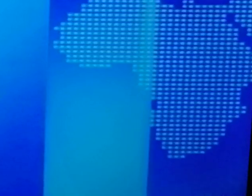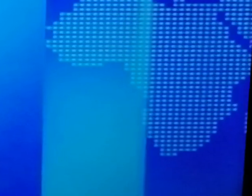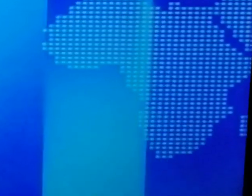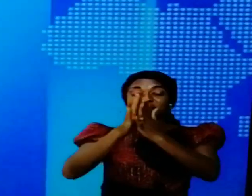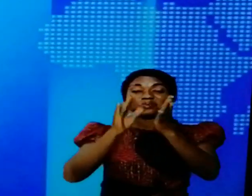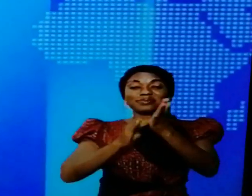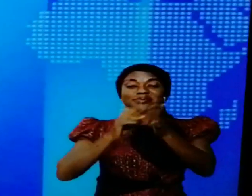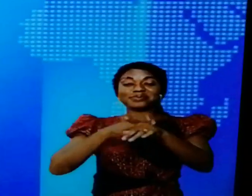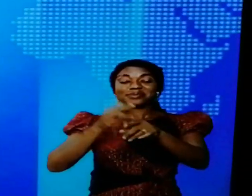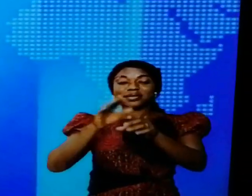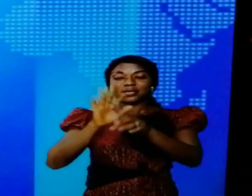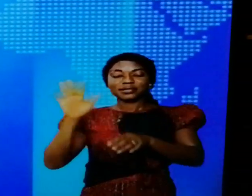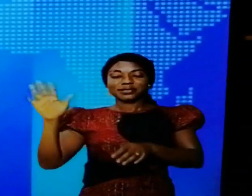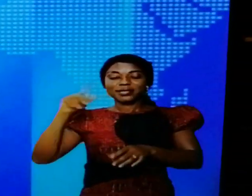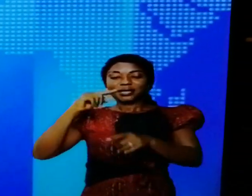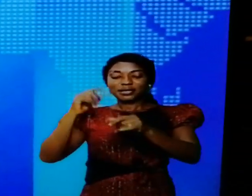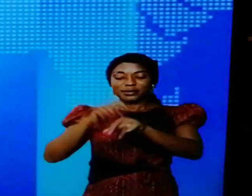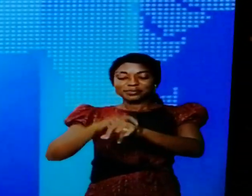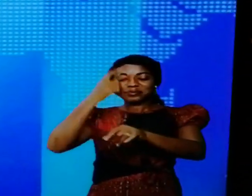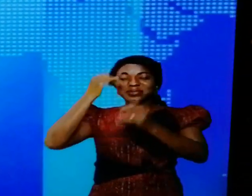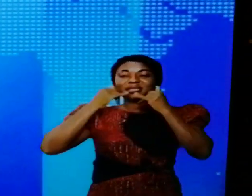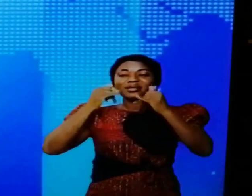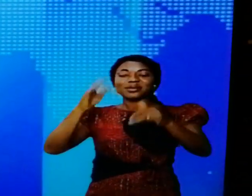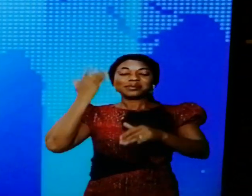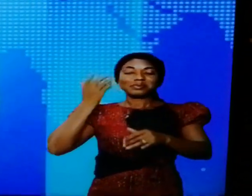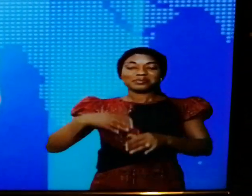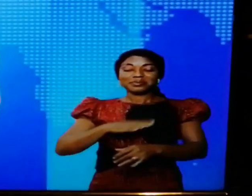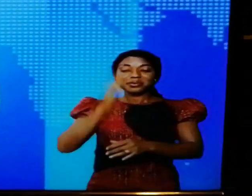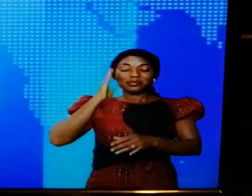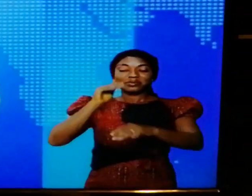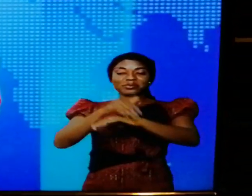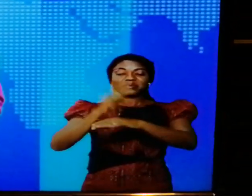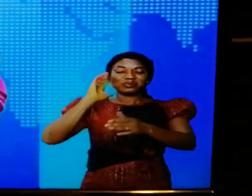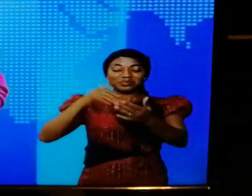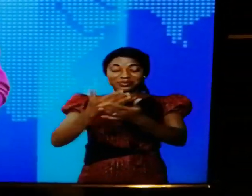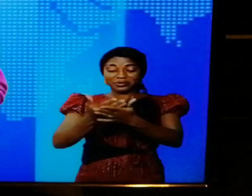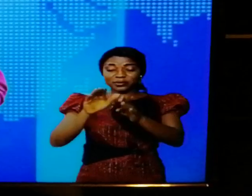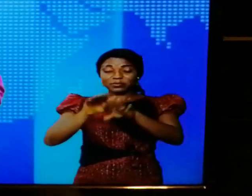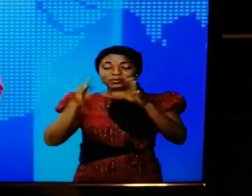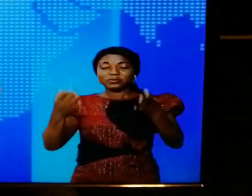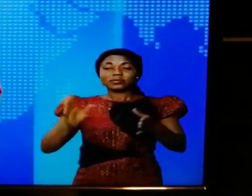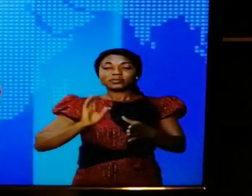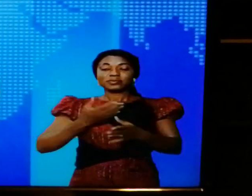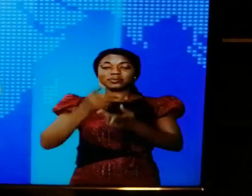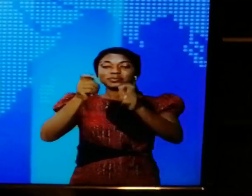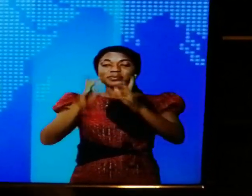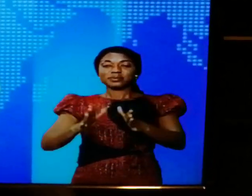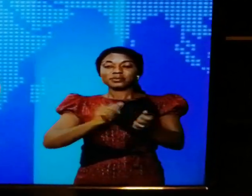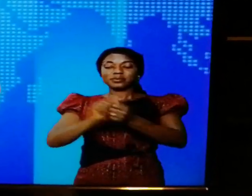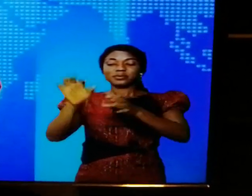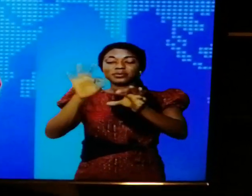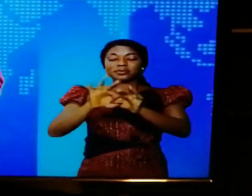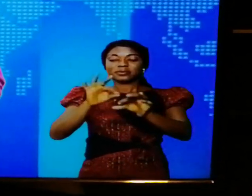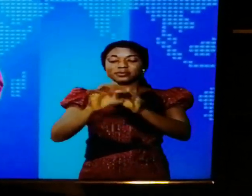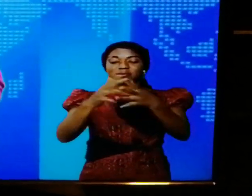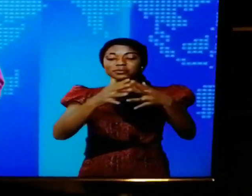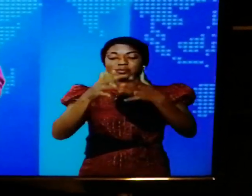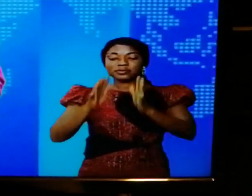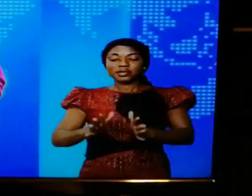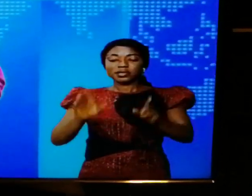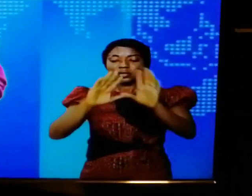19h à Kinshasa, c'est l'heure de vous informer, madame, messieurs. Bonsoir et bienvenue. Ouvrons ce journal par l'élection américaine qui